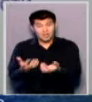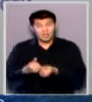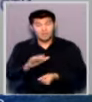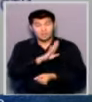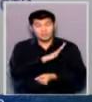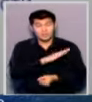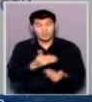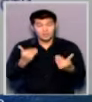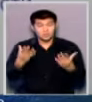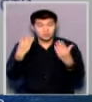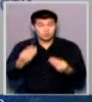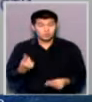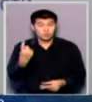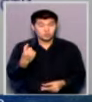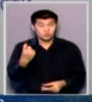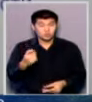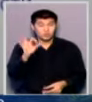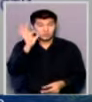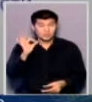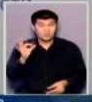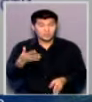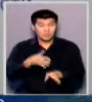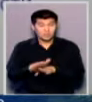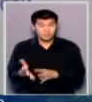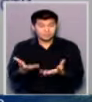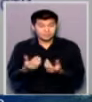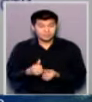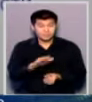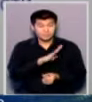қабылдап, қазіргі таңда 100%-ға бірінші сыныпқа оқушылар қабылданып,